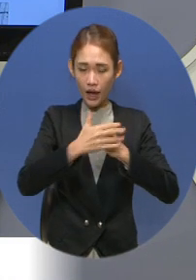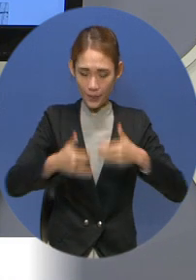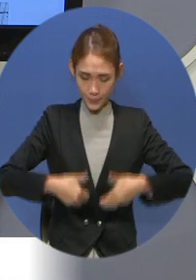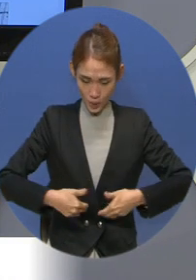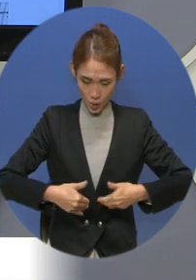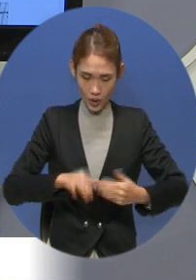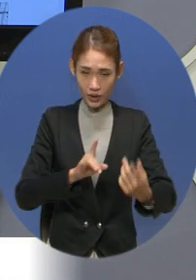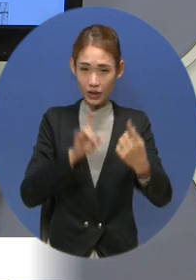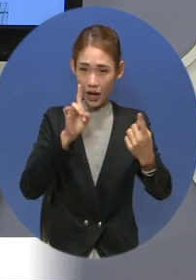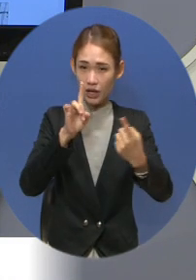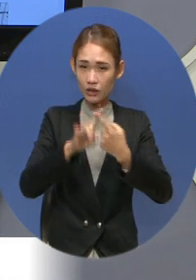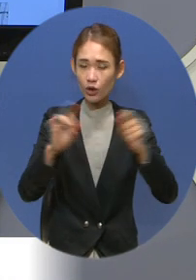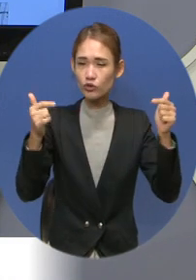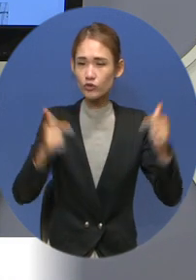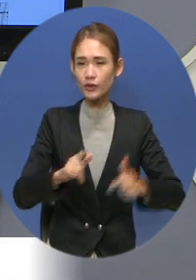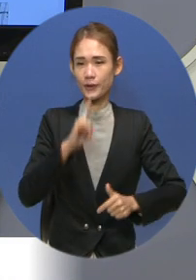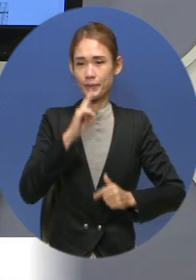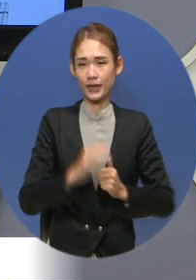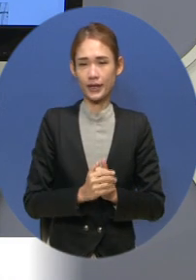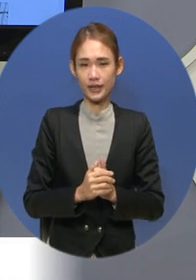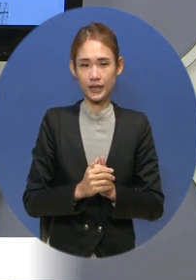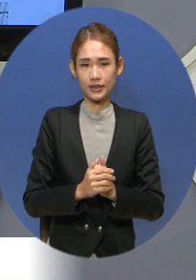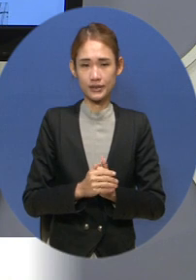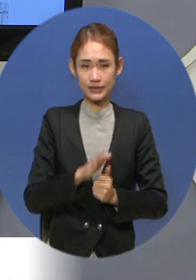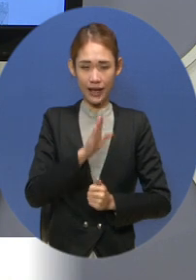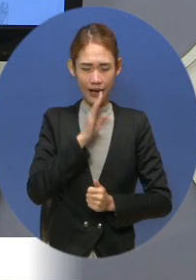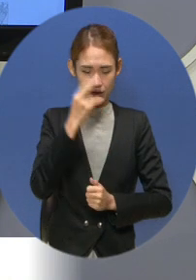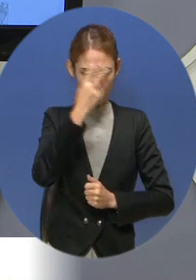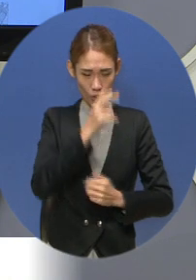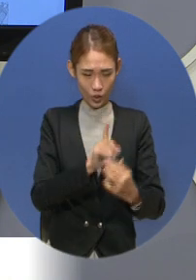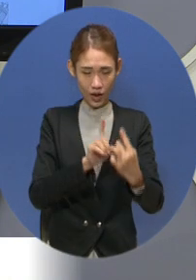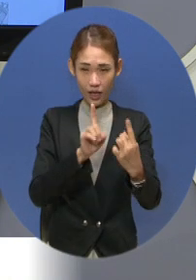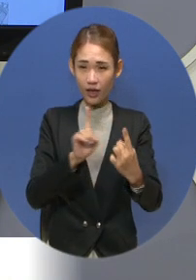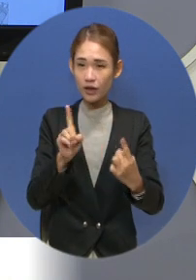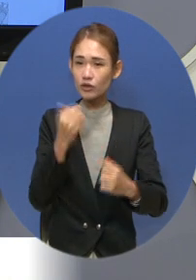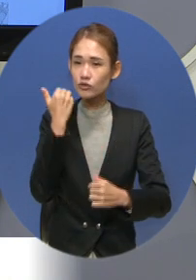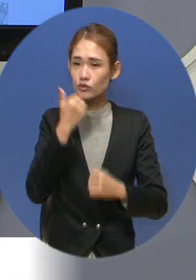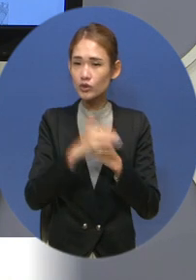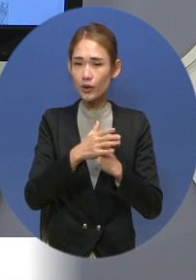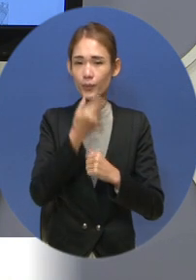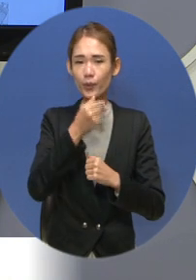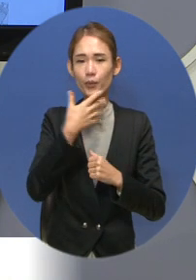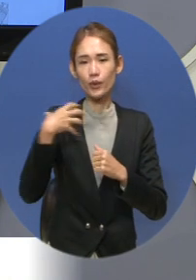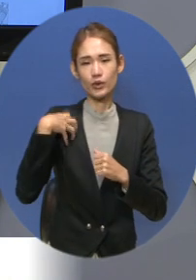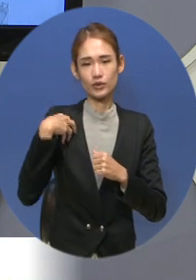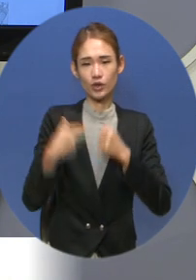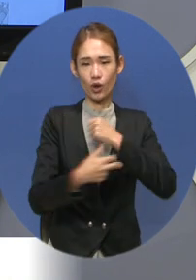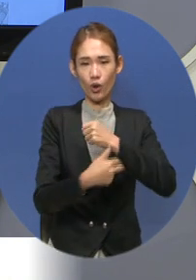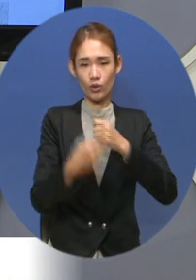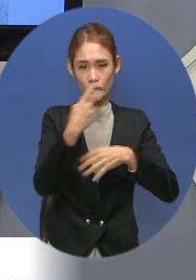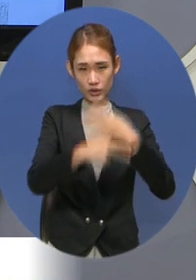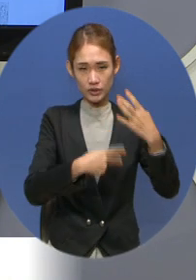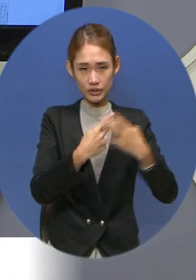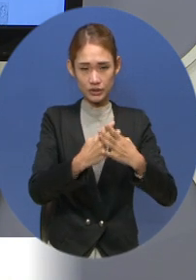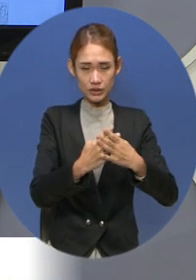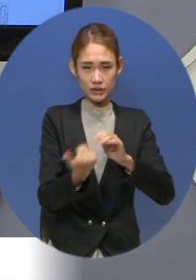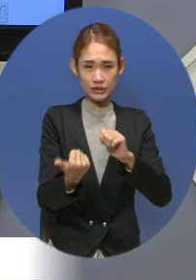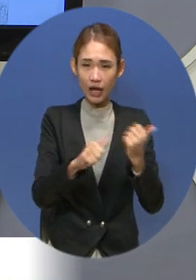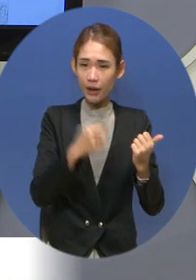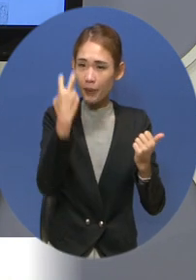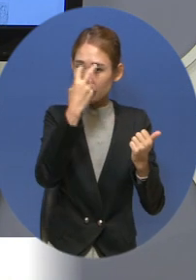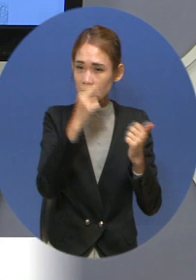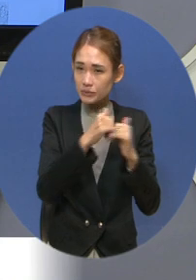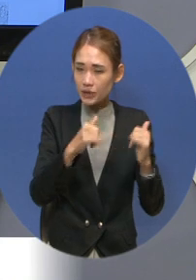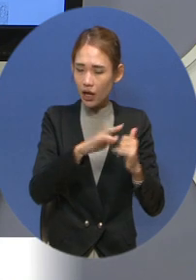대상으로 최소화 했는데요 사실 조사 대상은 보건복지부 허브 시스템의 사망 의심 자로 조회된